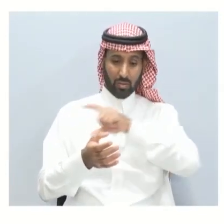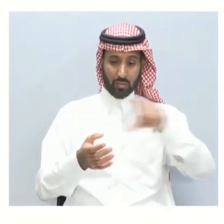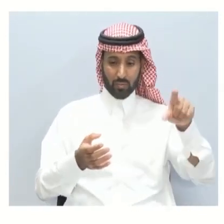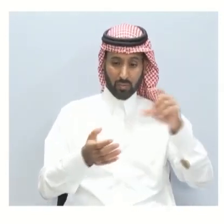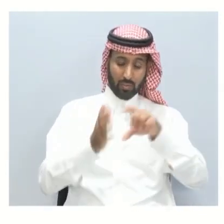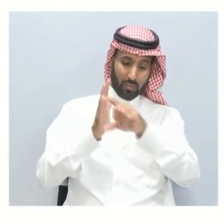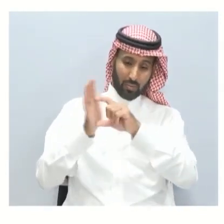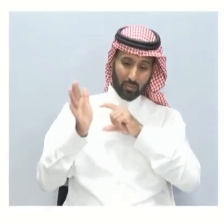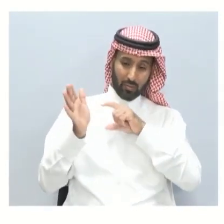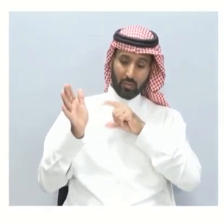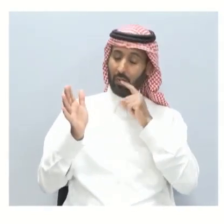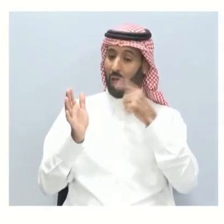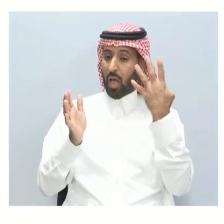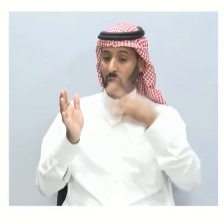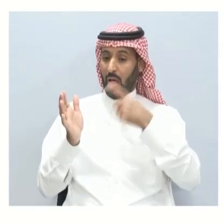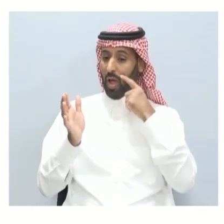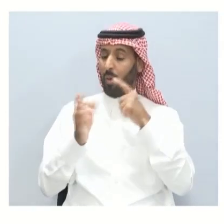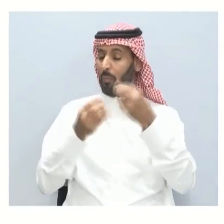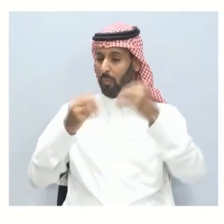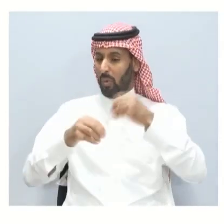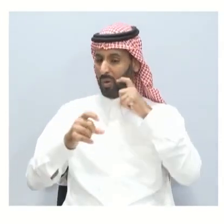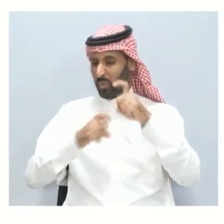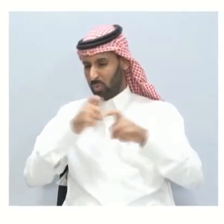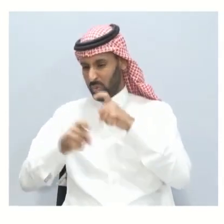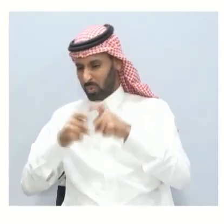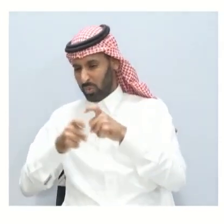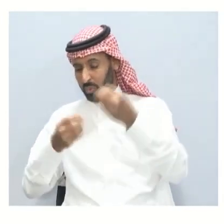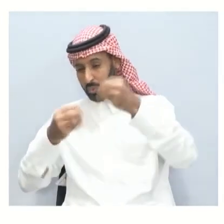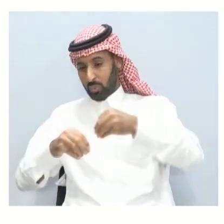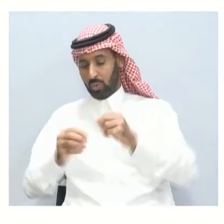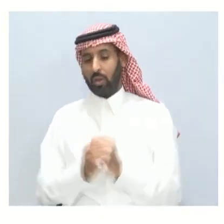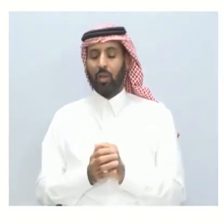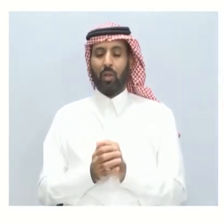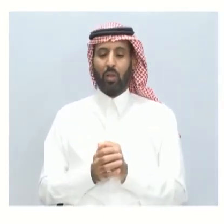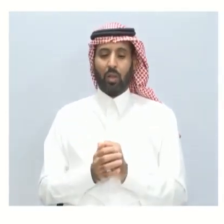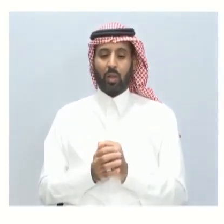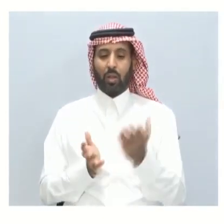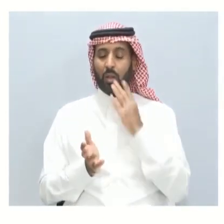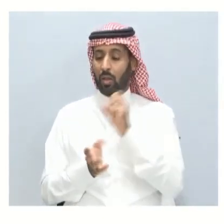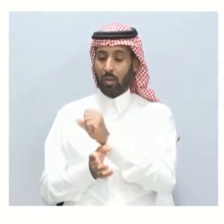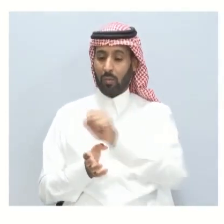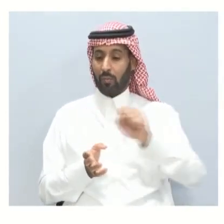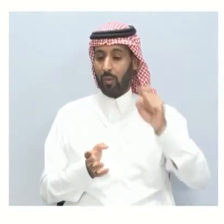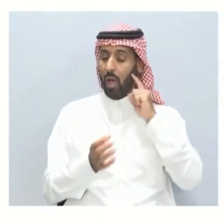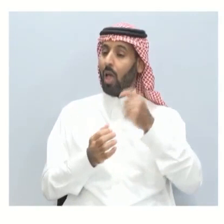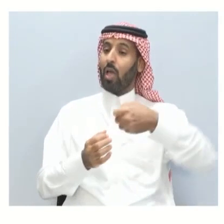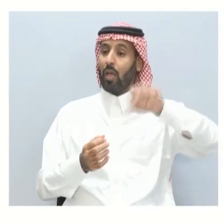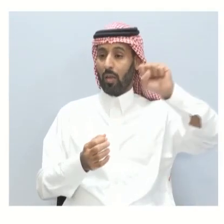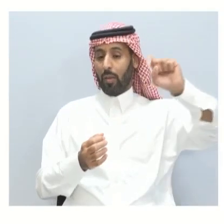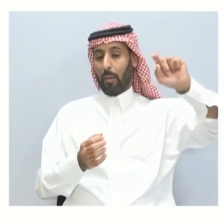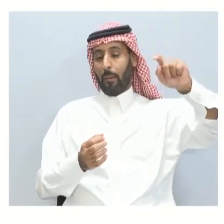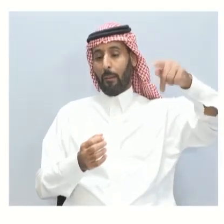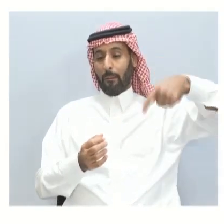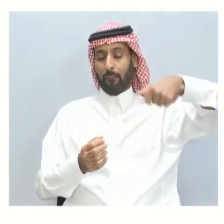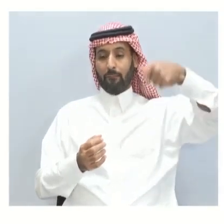الجدول الدوري اذا لانها تستوعب اربعه عشر الكترون تحدد الفئات الاس والبي والدي